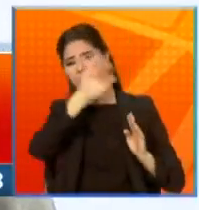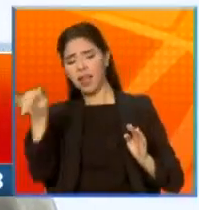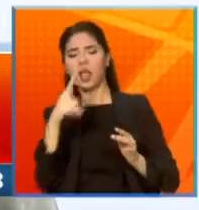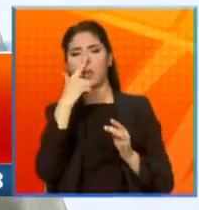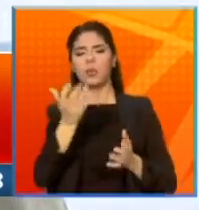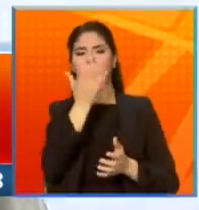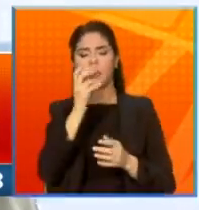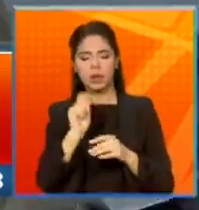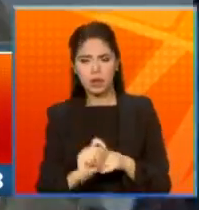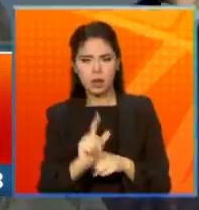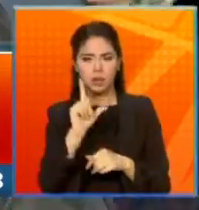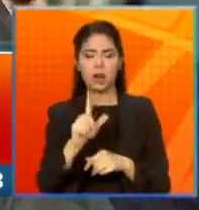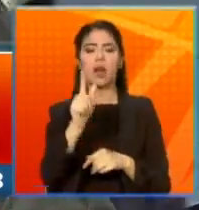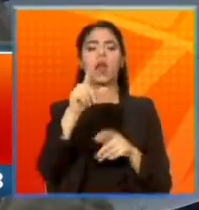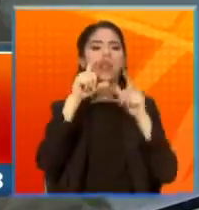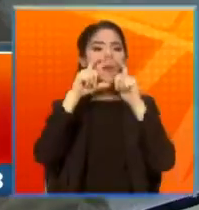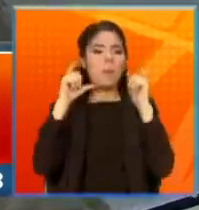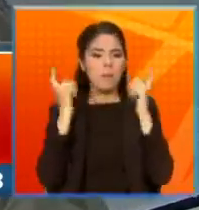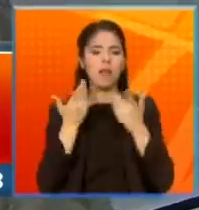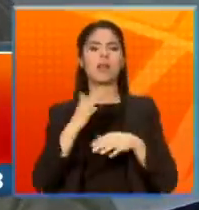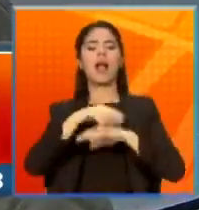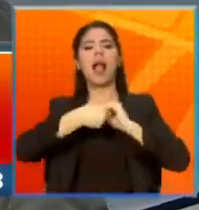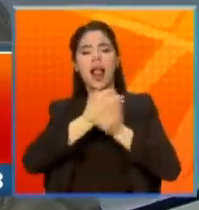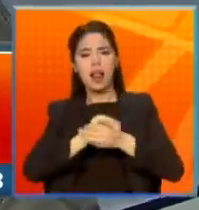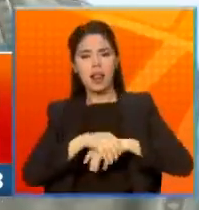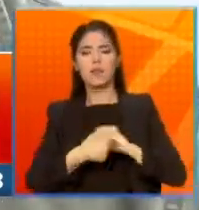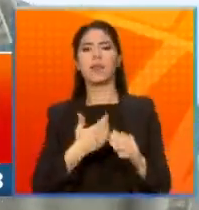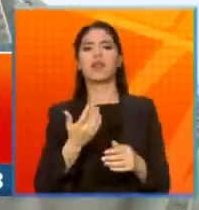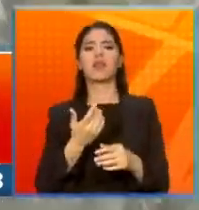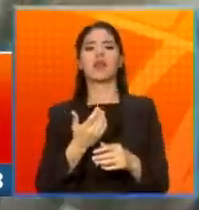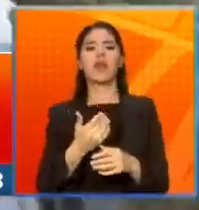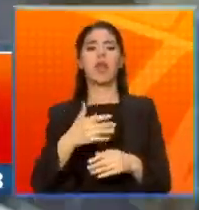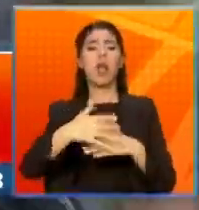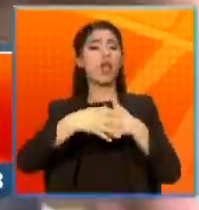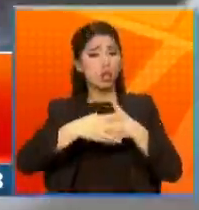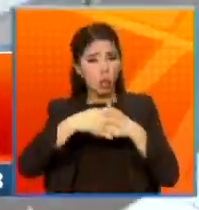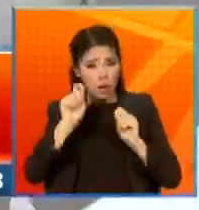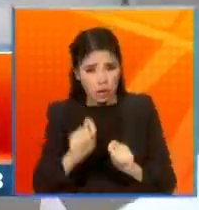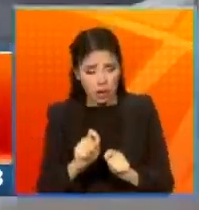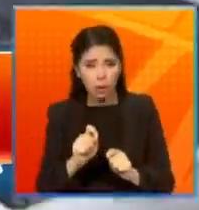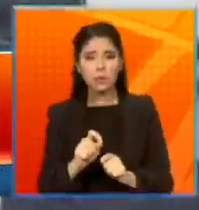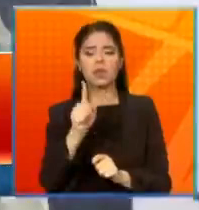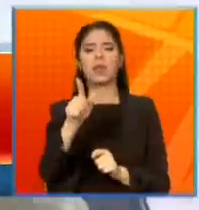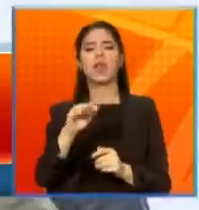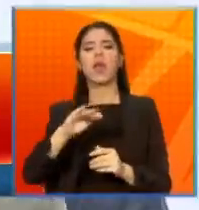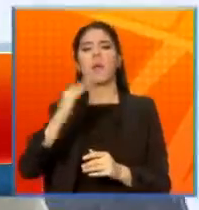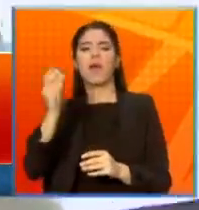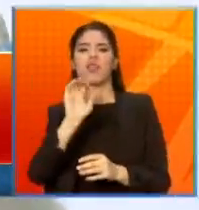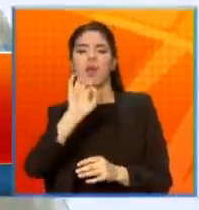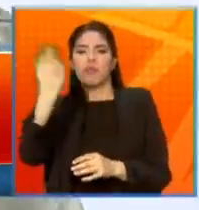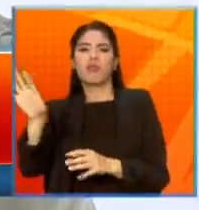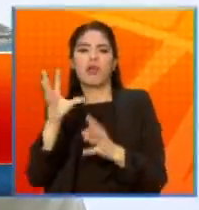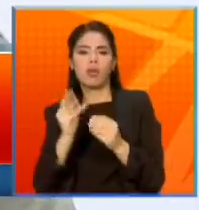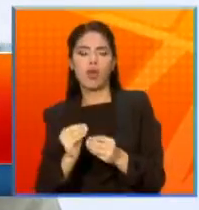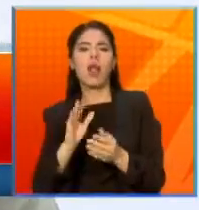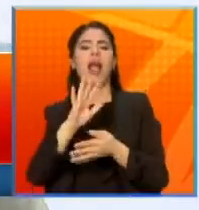için burnun ön kısmı çok önemli. Maske ve bir ellerimizi yıkayacağız bol bol. Tokalaştığınız zaman başkasına bulaştırıyorsunuz. Onun için el